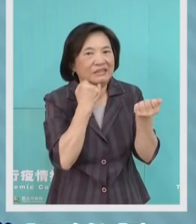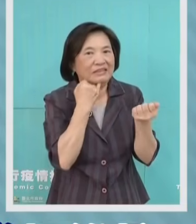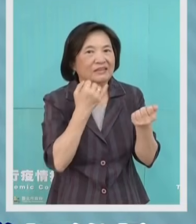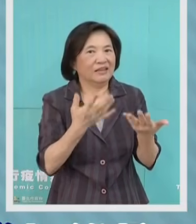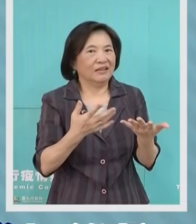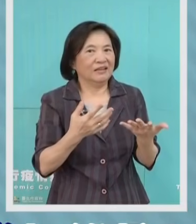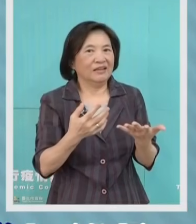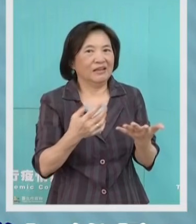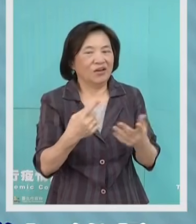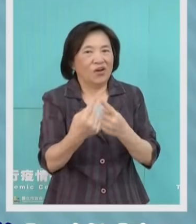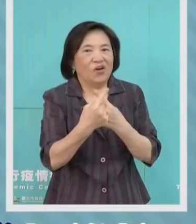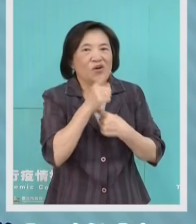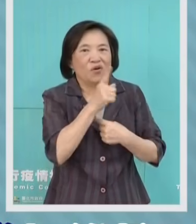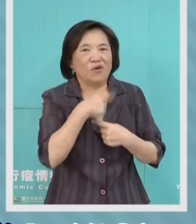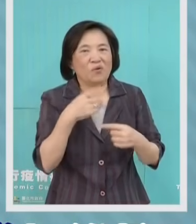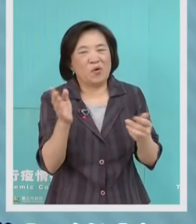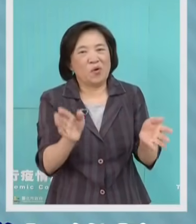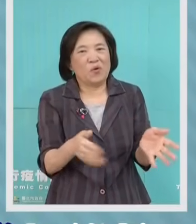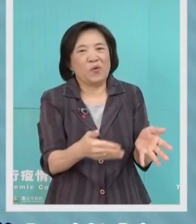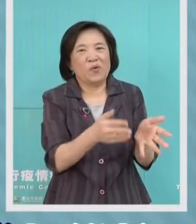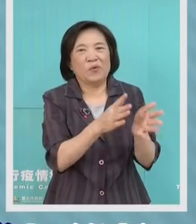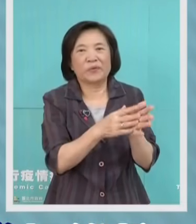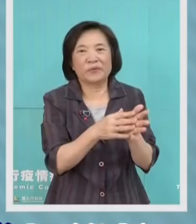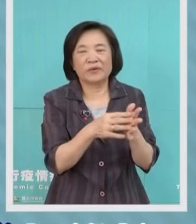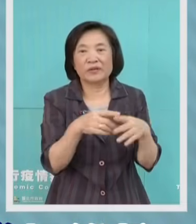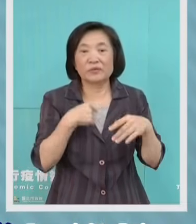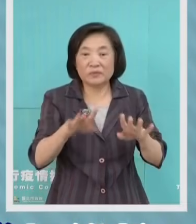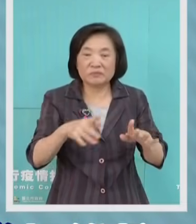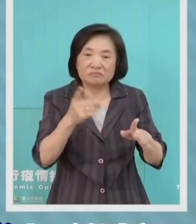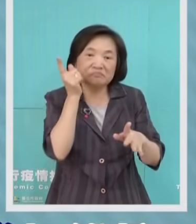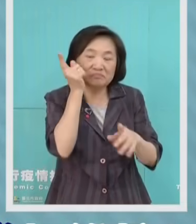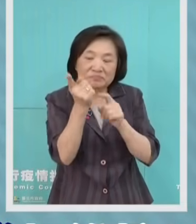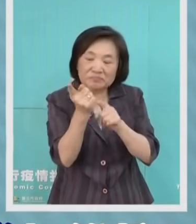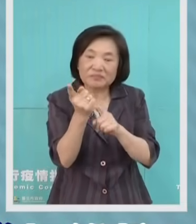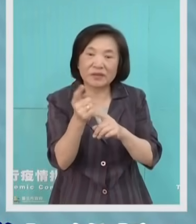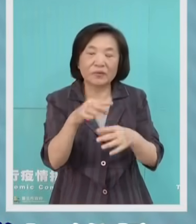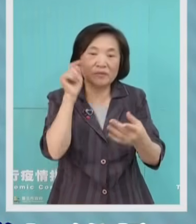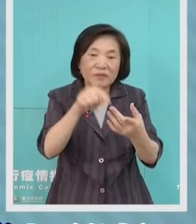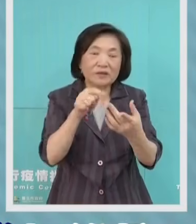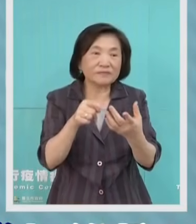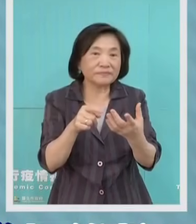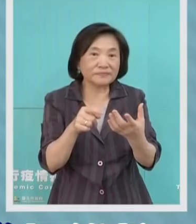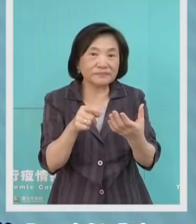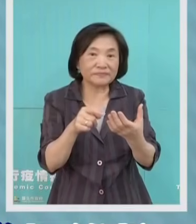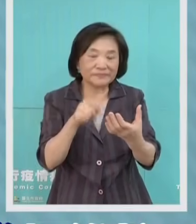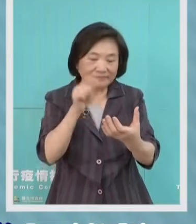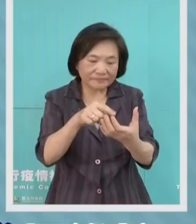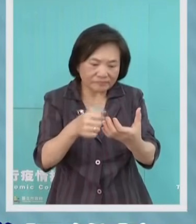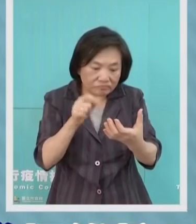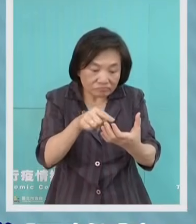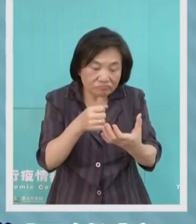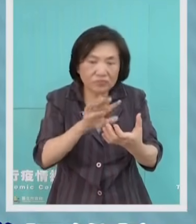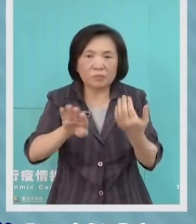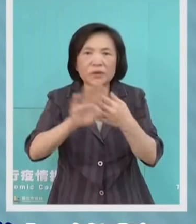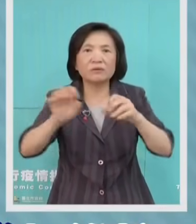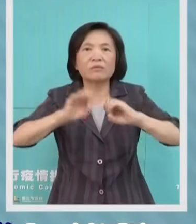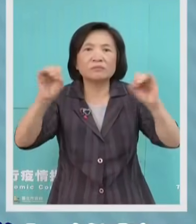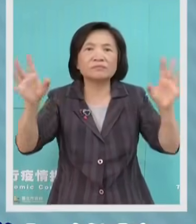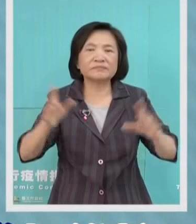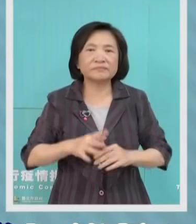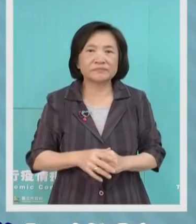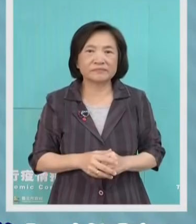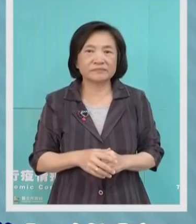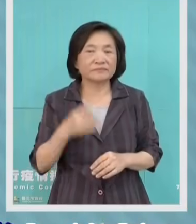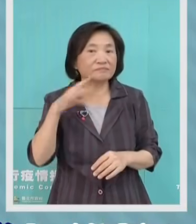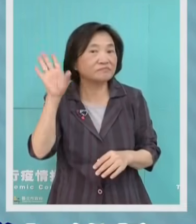些操作方式。像我今天看那个手机，你知道，按下去总会有那个这种推播的这种广告新闻，